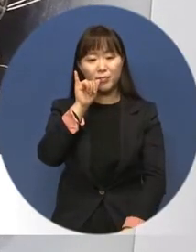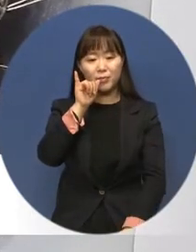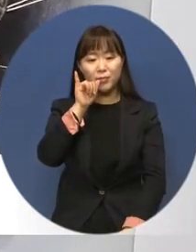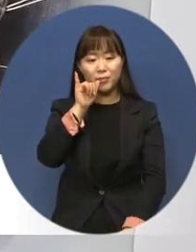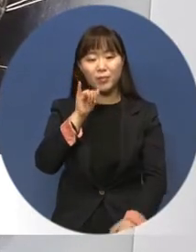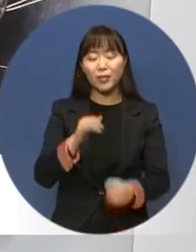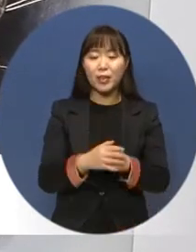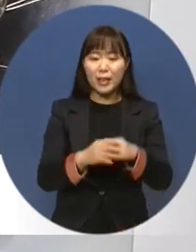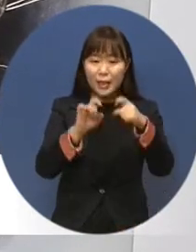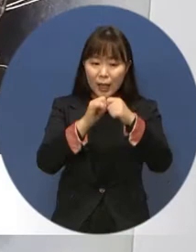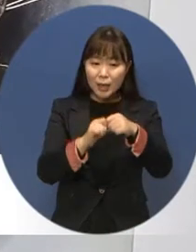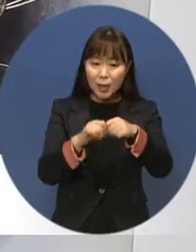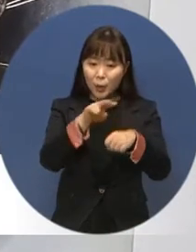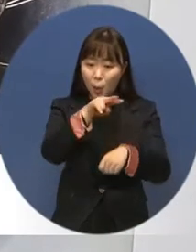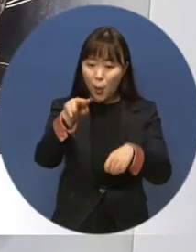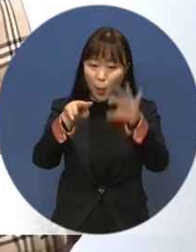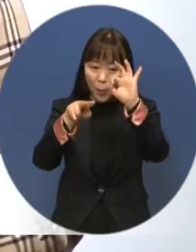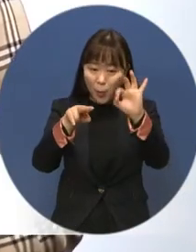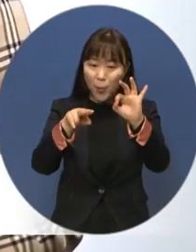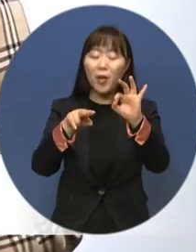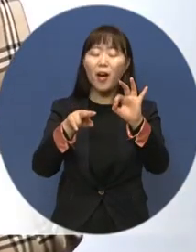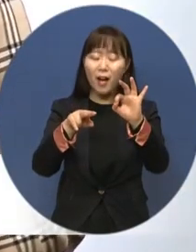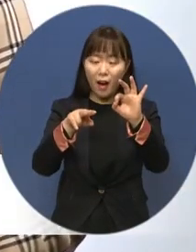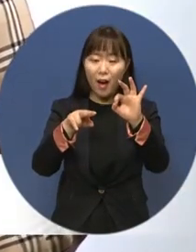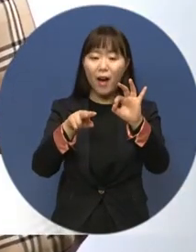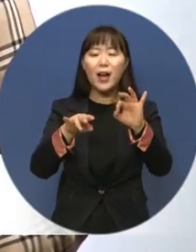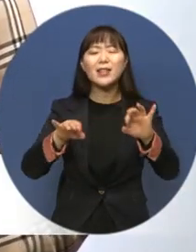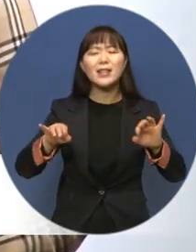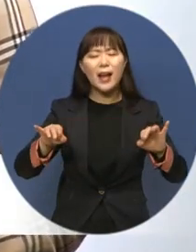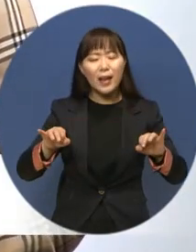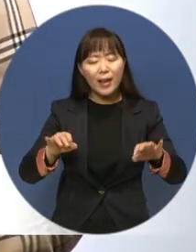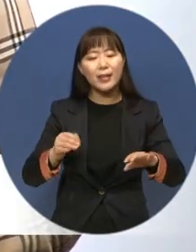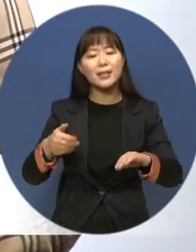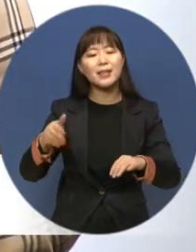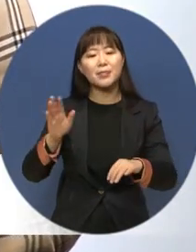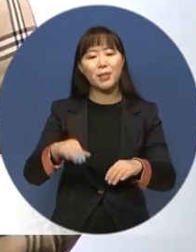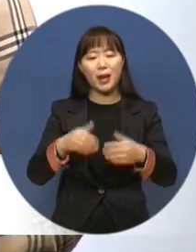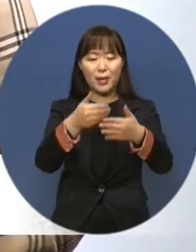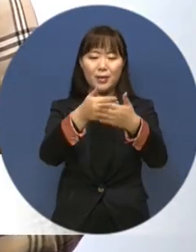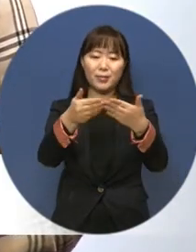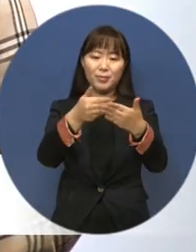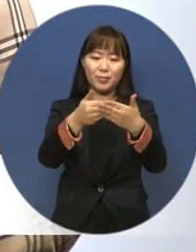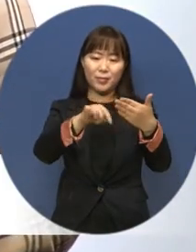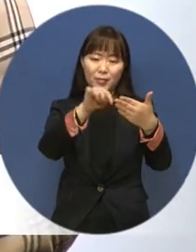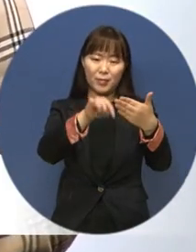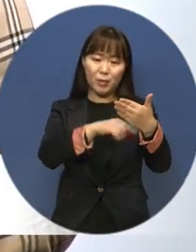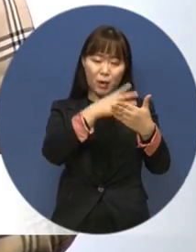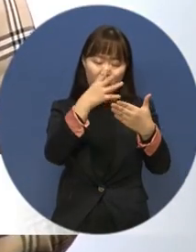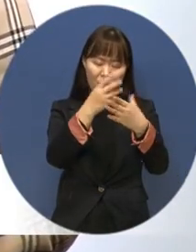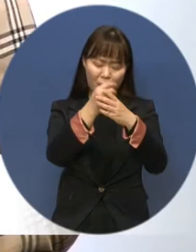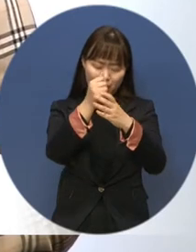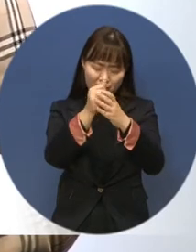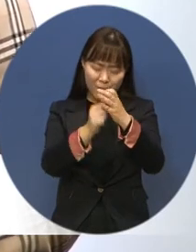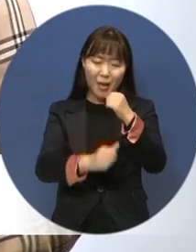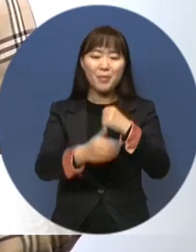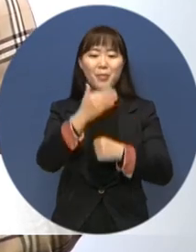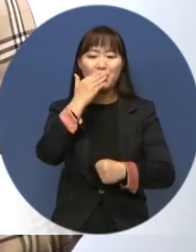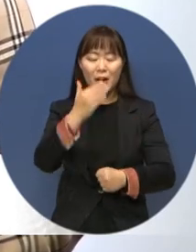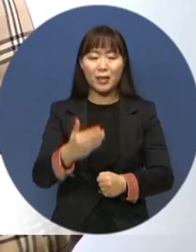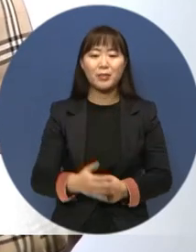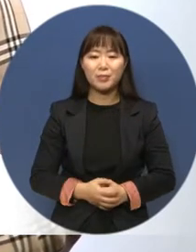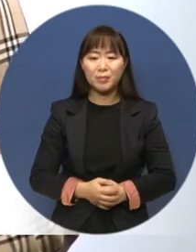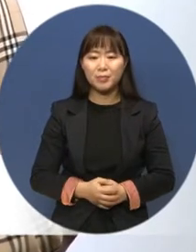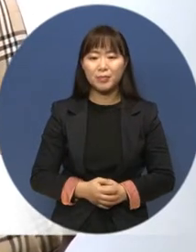부분이 있거든요. 이제 그런 부분을 눈여겨 보시다 보면은 잠깐이나마 그림 속에 몰입할